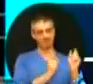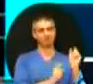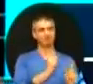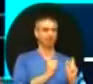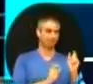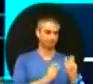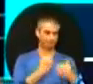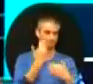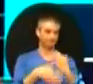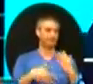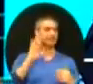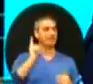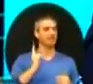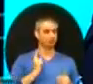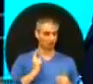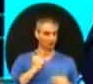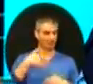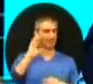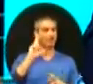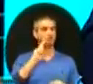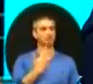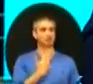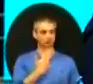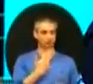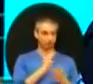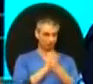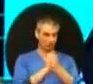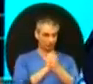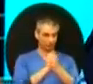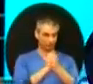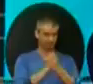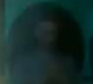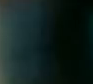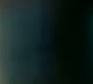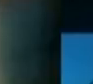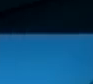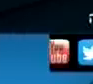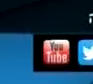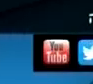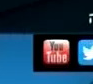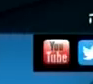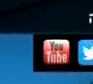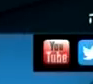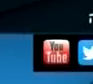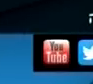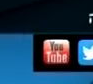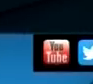והאזרחים. עד כאן קריאה אישית, עד כאן קריאה שלישית. שלום, שלום.